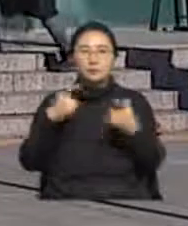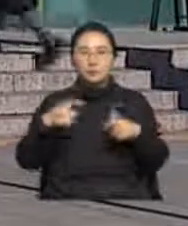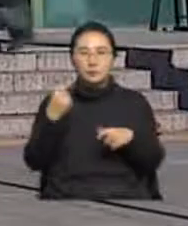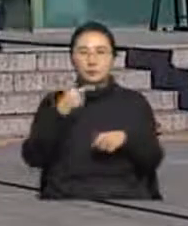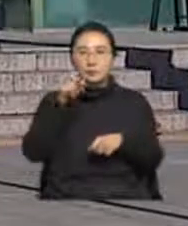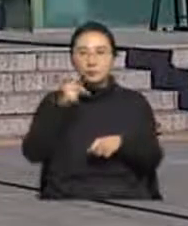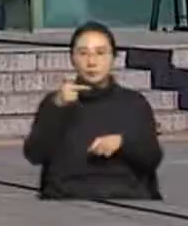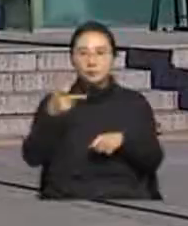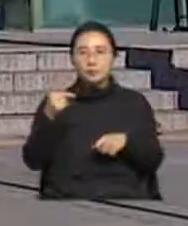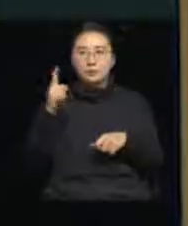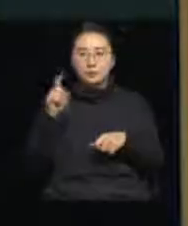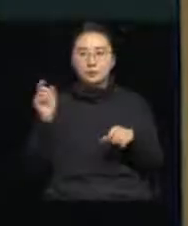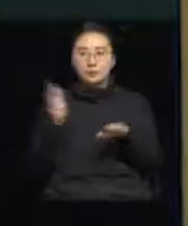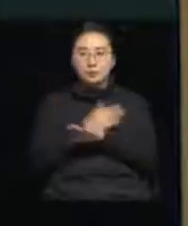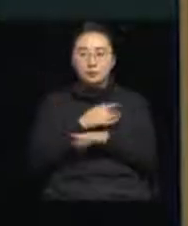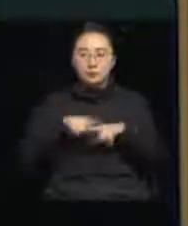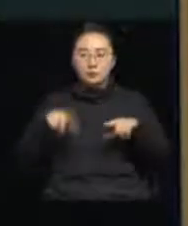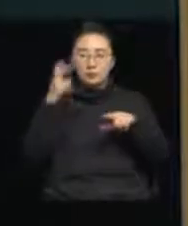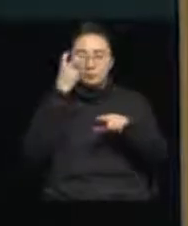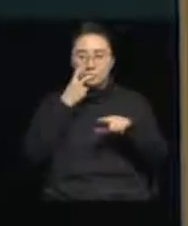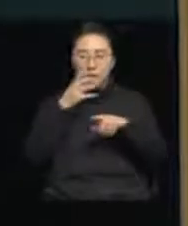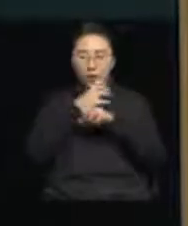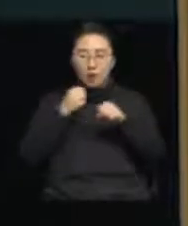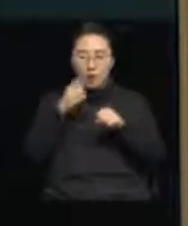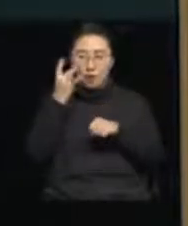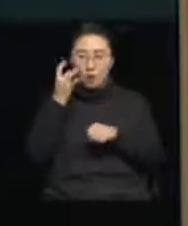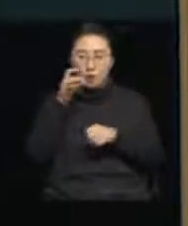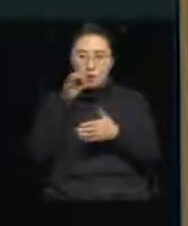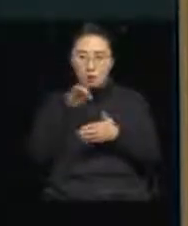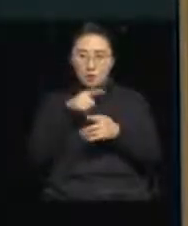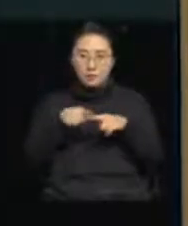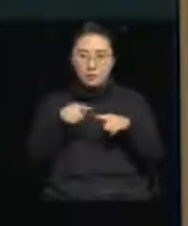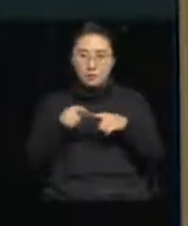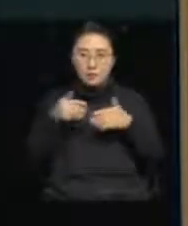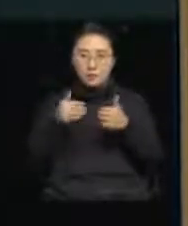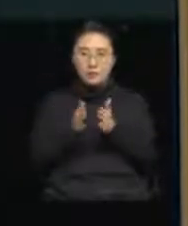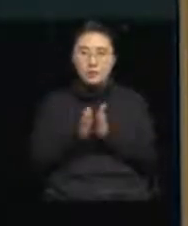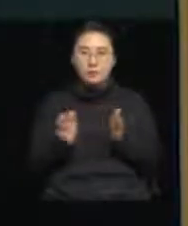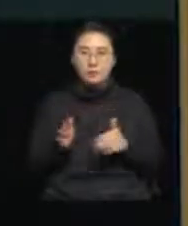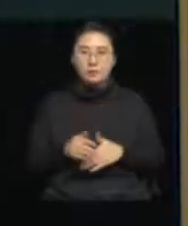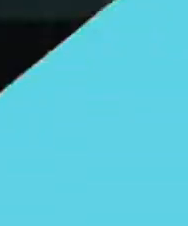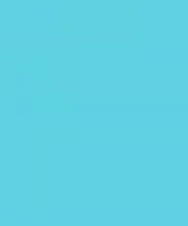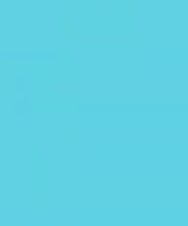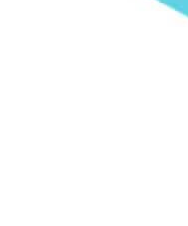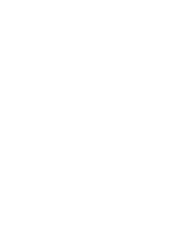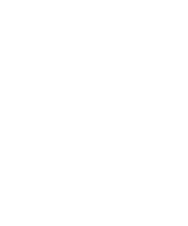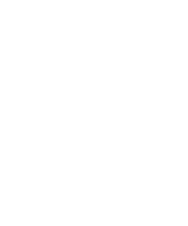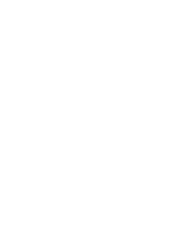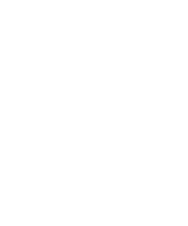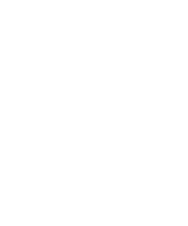지난 2011년부터 일상감사 와 계약 원과 심사 제도를 시행하고 있습니다